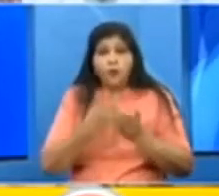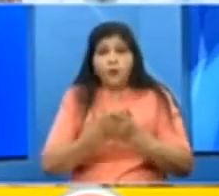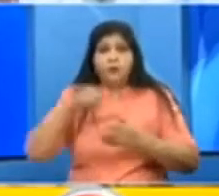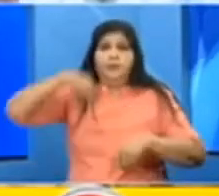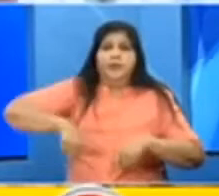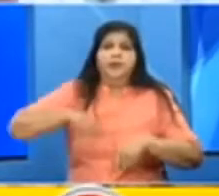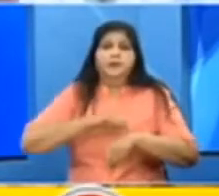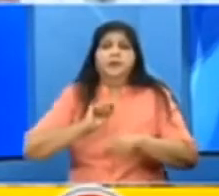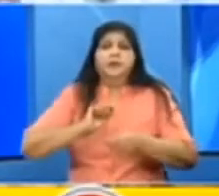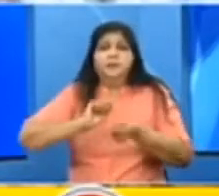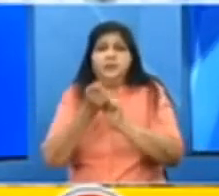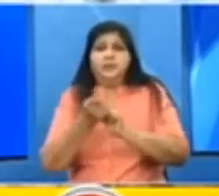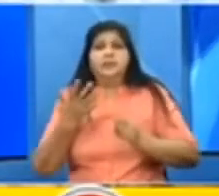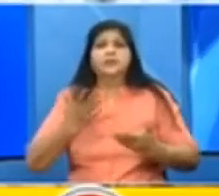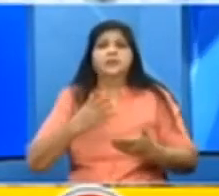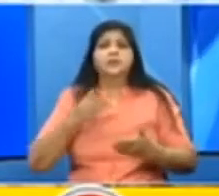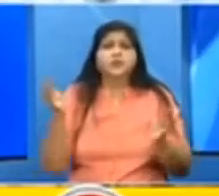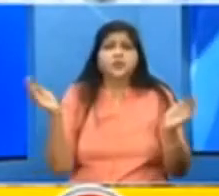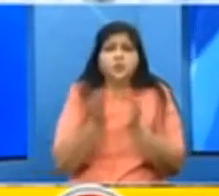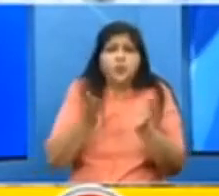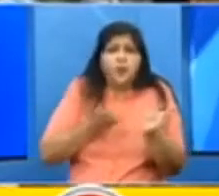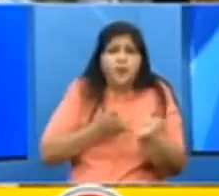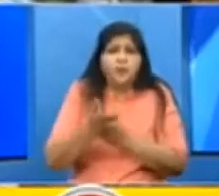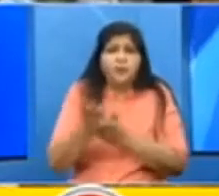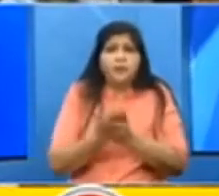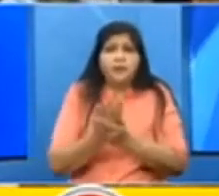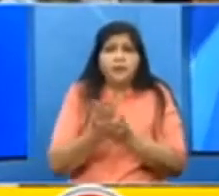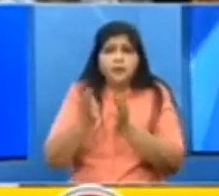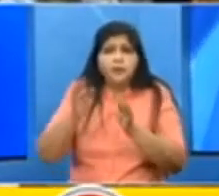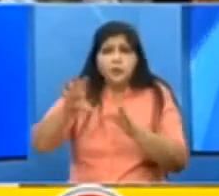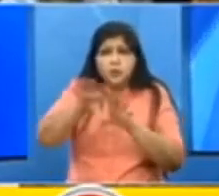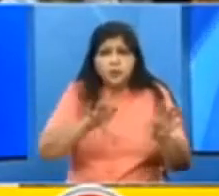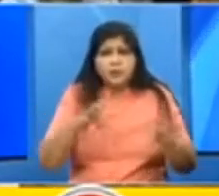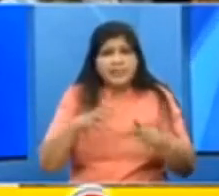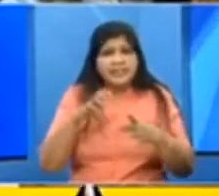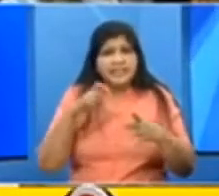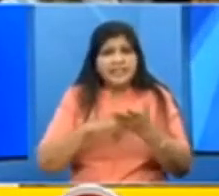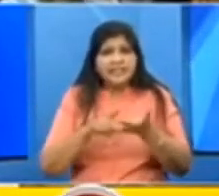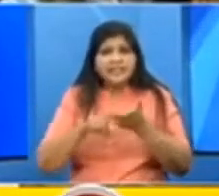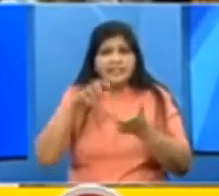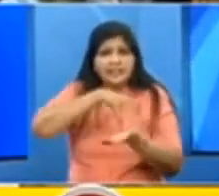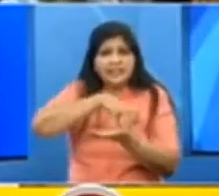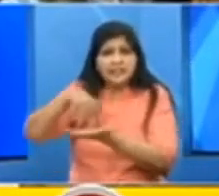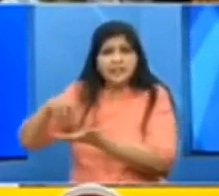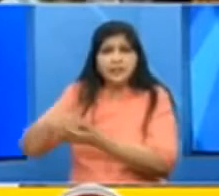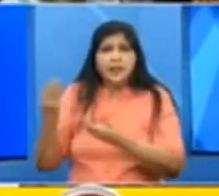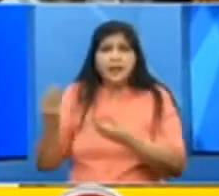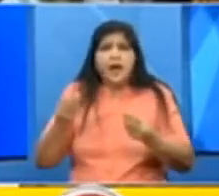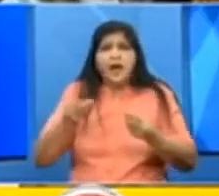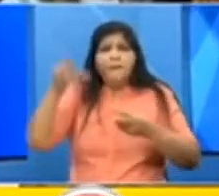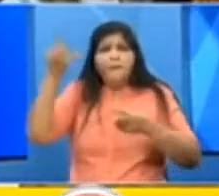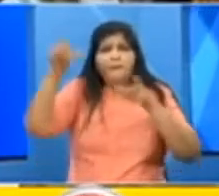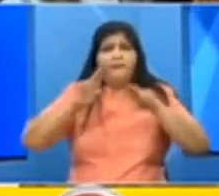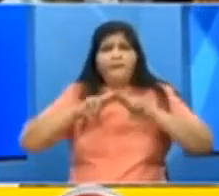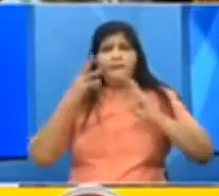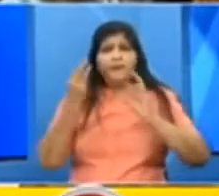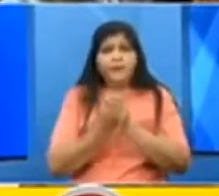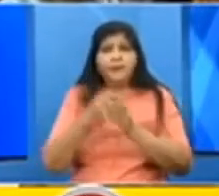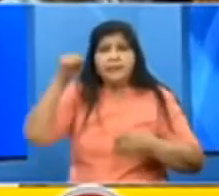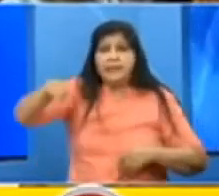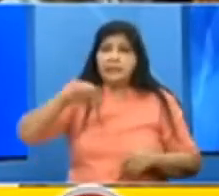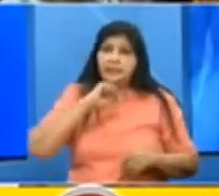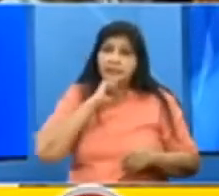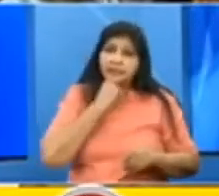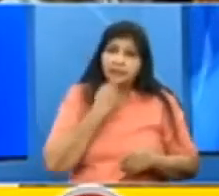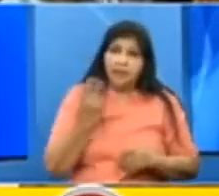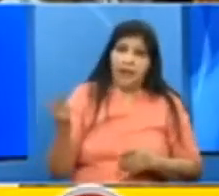रहा है। गांवों से, छोटे शहरों से, सामान्य परिवार से हमारे युवा